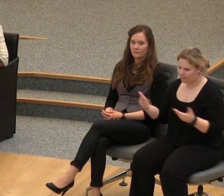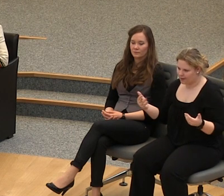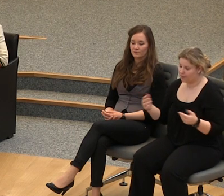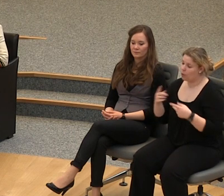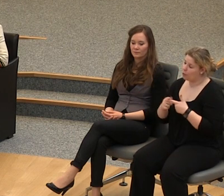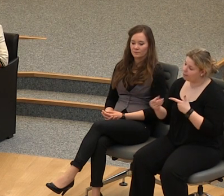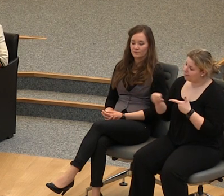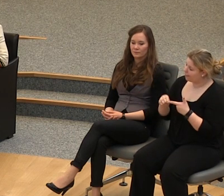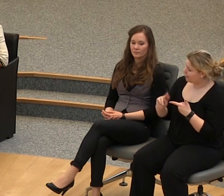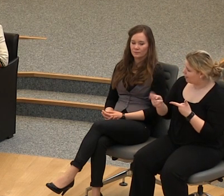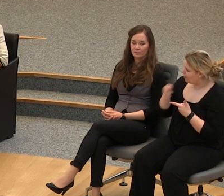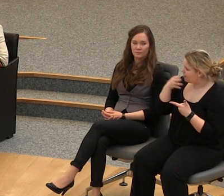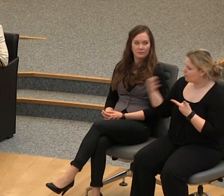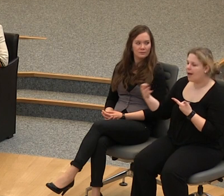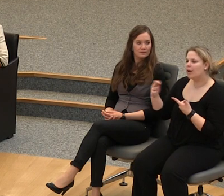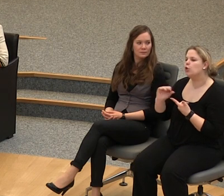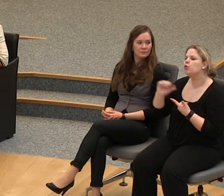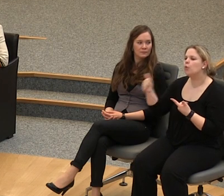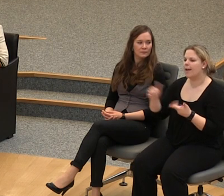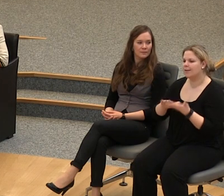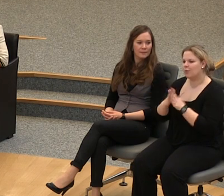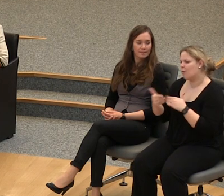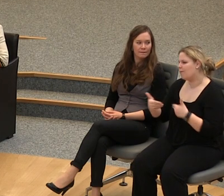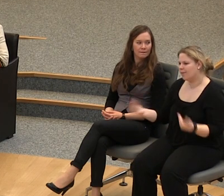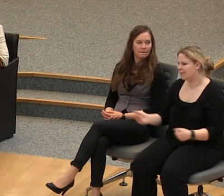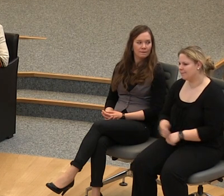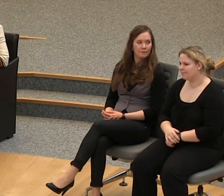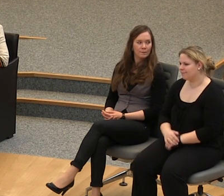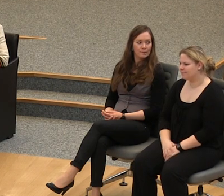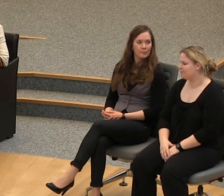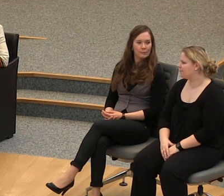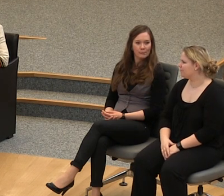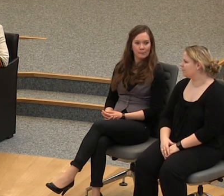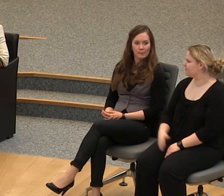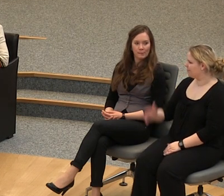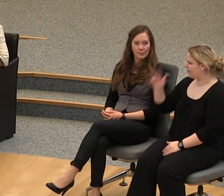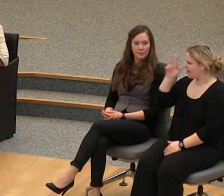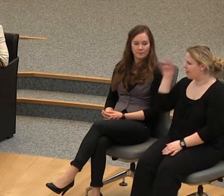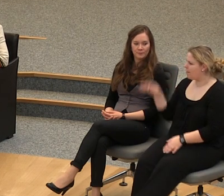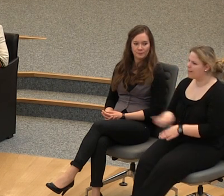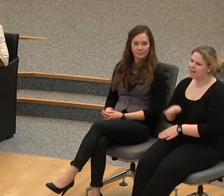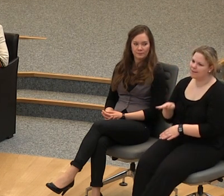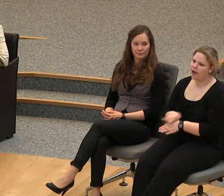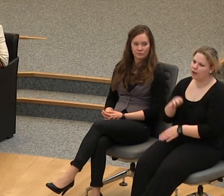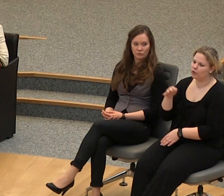Landesregierung als erstes einleiten? Teilweise sind sie auch schon eingeleitet. Herr Minister Schneider.